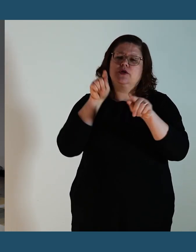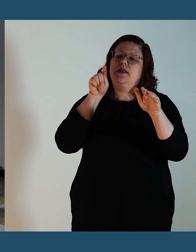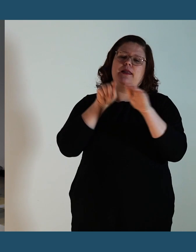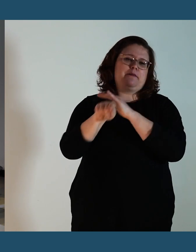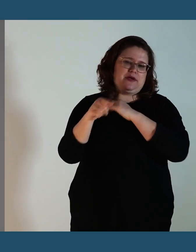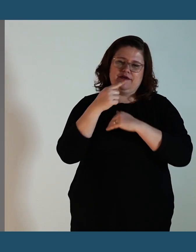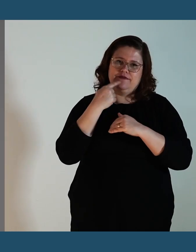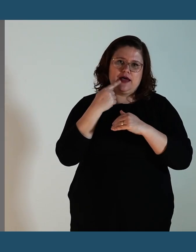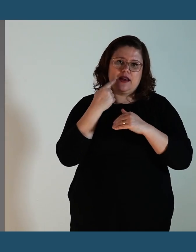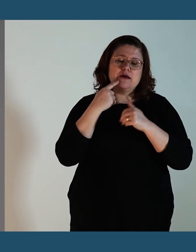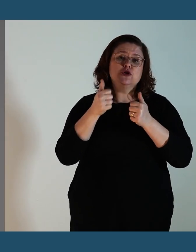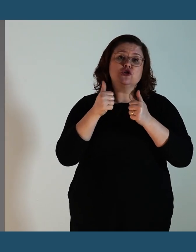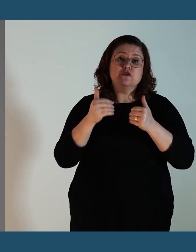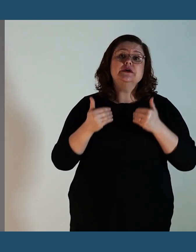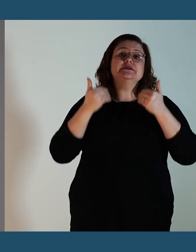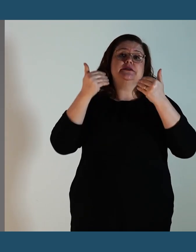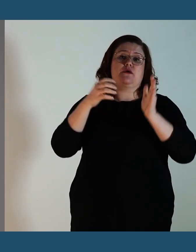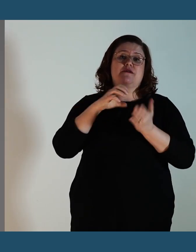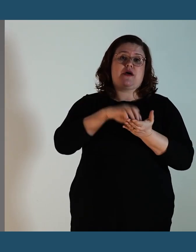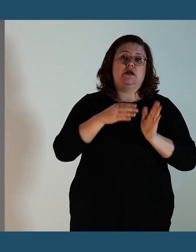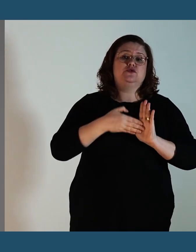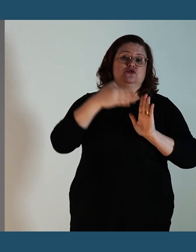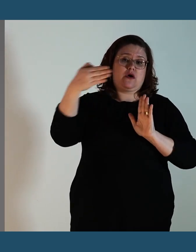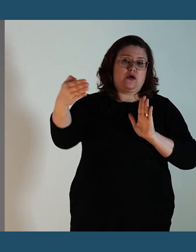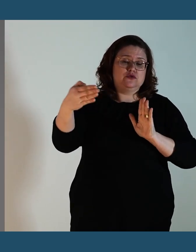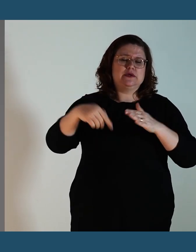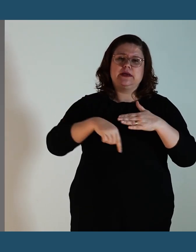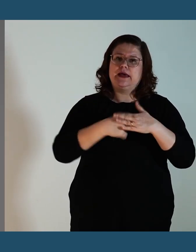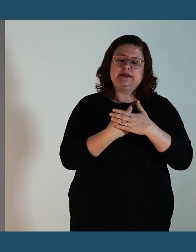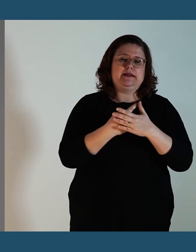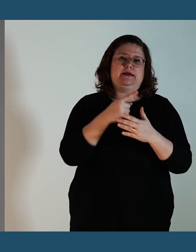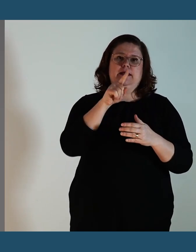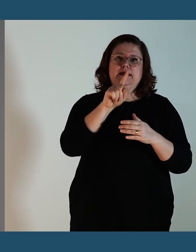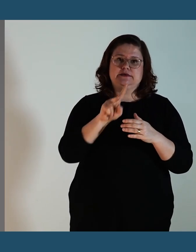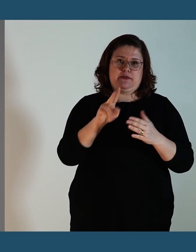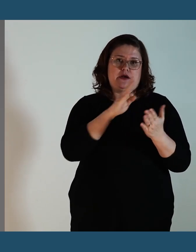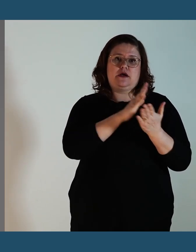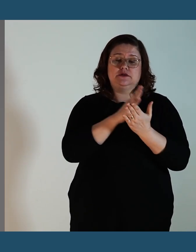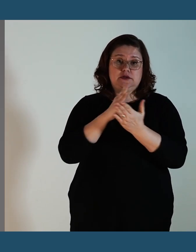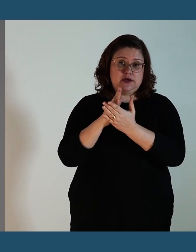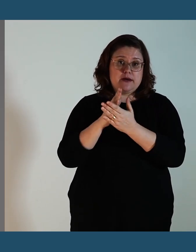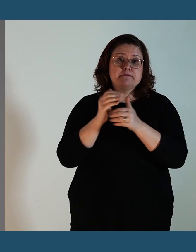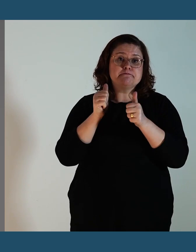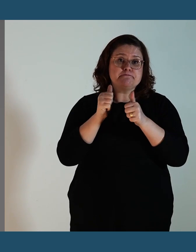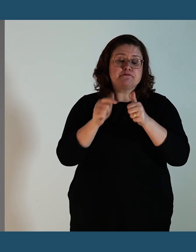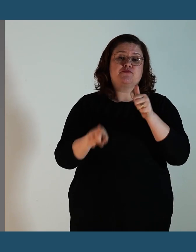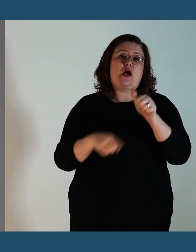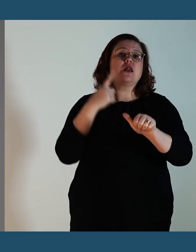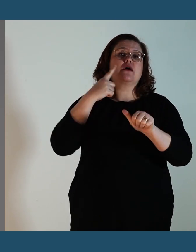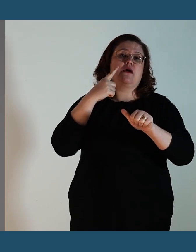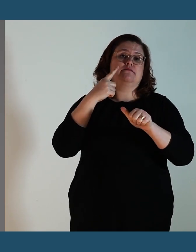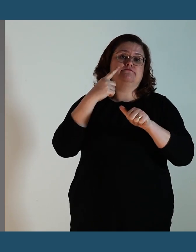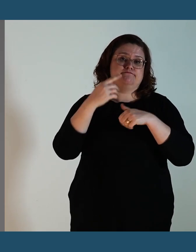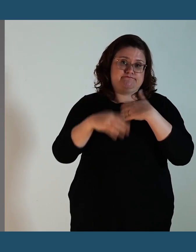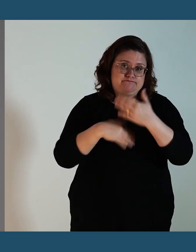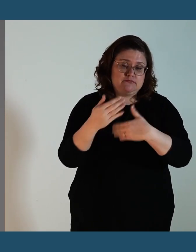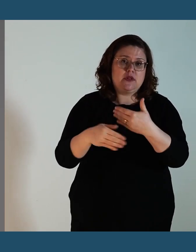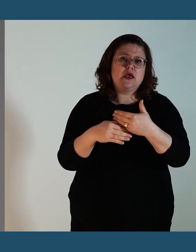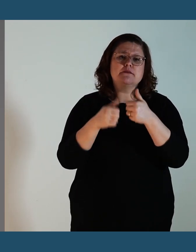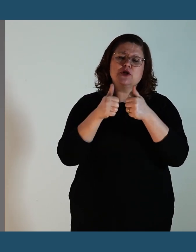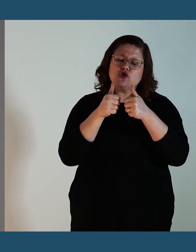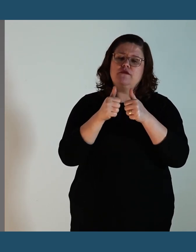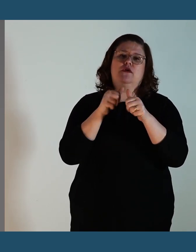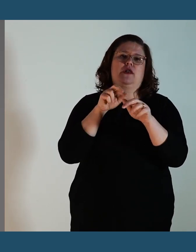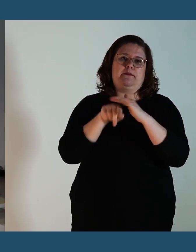ja mä toivon, että se on ensi hallituskaudella ihan siellä ensimmäisten asioiden joukossa, joita lähdetään sitten edistämään, ja että se todellakin